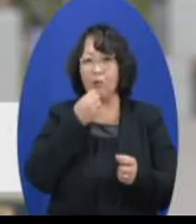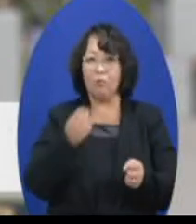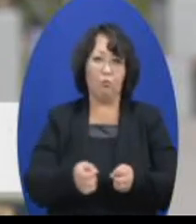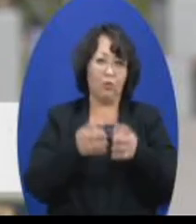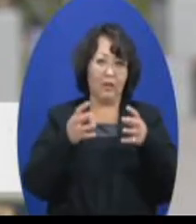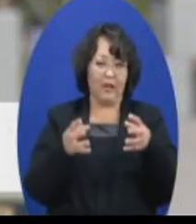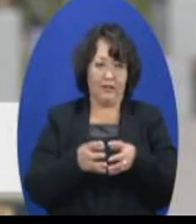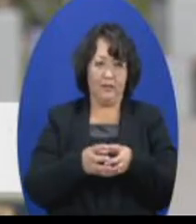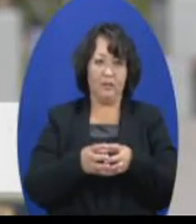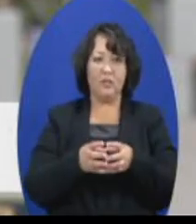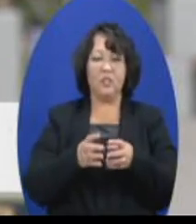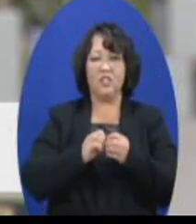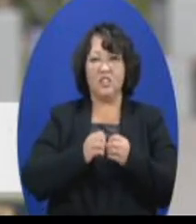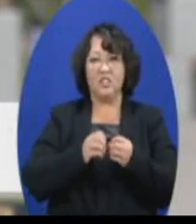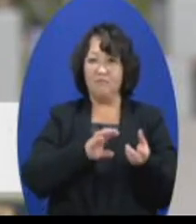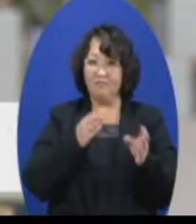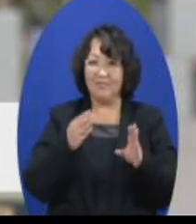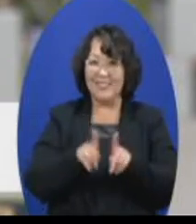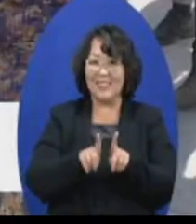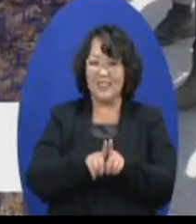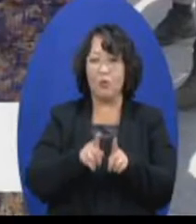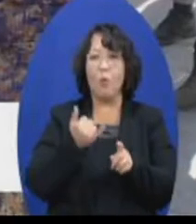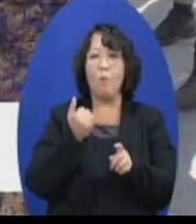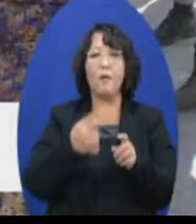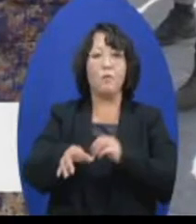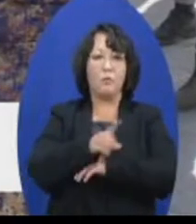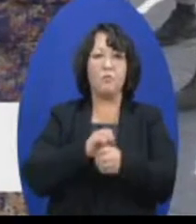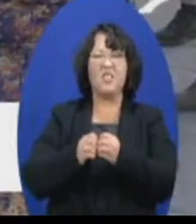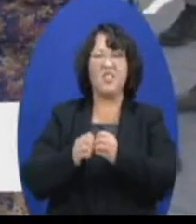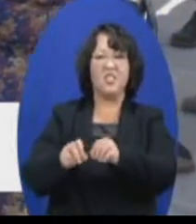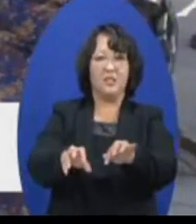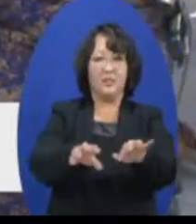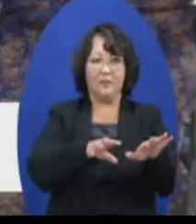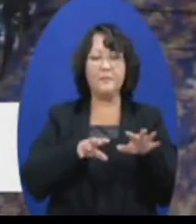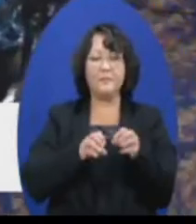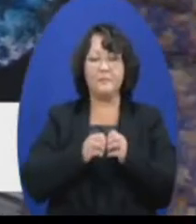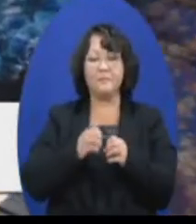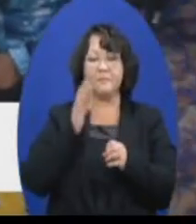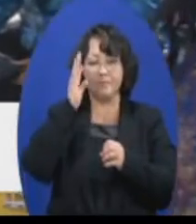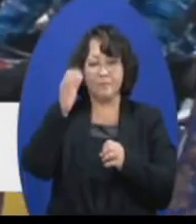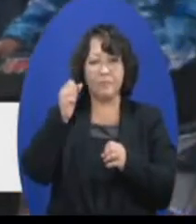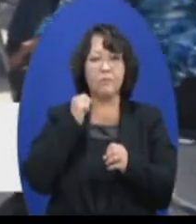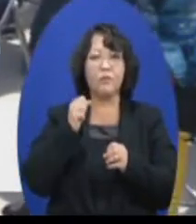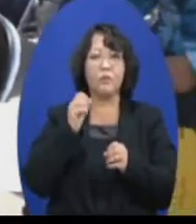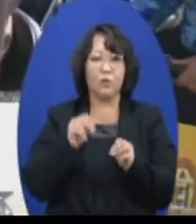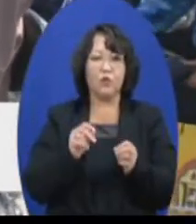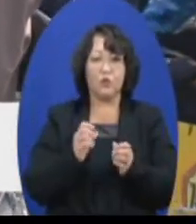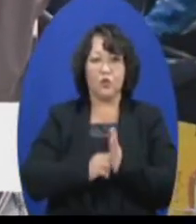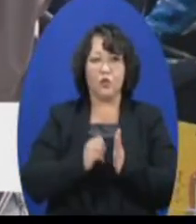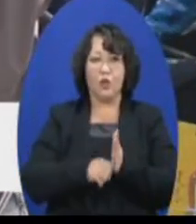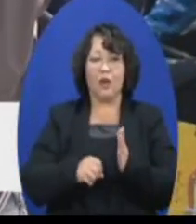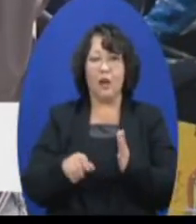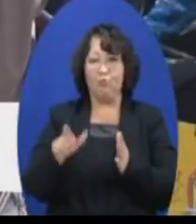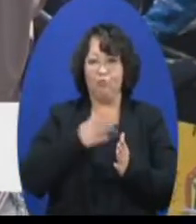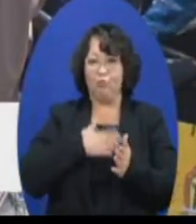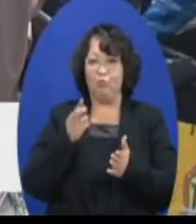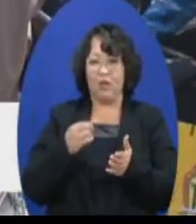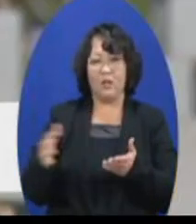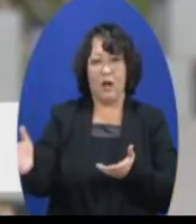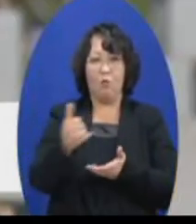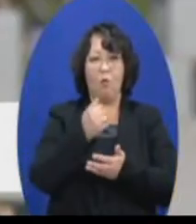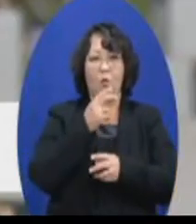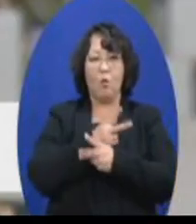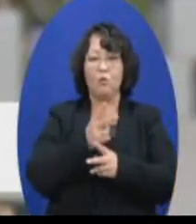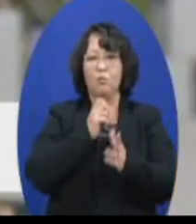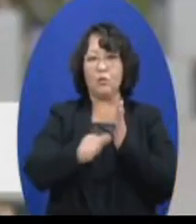бүтээлүүдийг Улаанбаатар хотод бий болгох ёстой гэдгийг хэлхийг хүсэж байна. Энэ бүхнээ бид нар эргүүлэн олж авах ёстой. Хууль